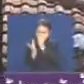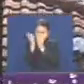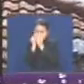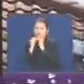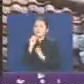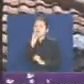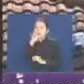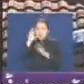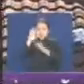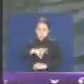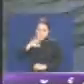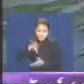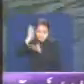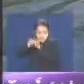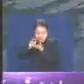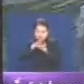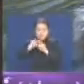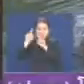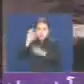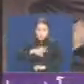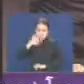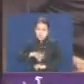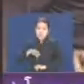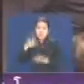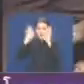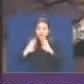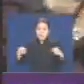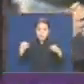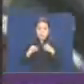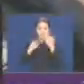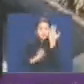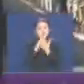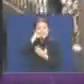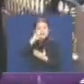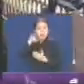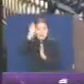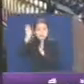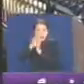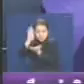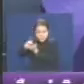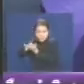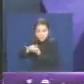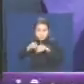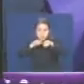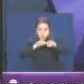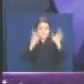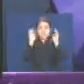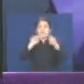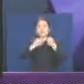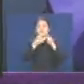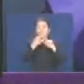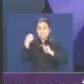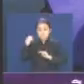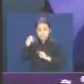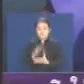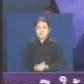จะเก็บภาพความประทับใจที่มีต่อคนไทยส่งกลับไปอวดเพื่อนที่อยู่แดนไกลให้รับรู ้ค่ะและนี่ก็เป็นเวลากว่า